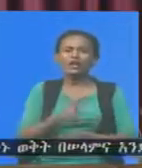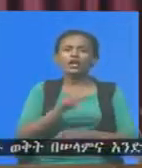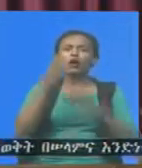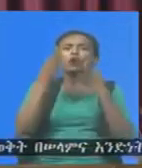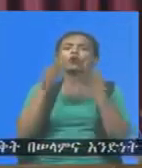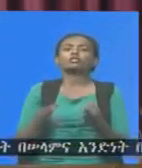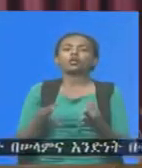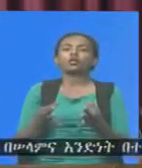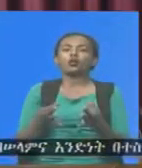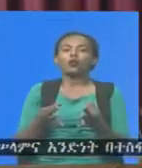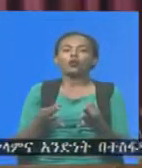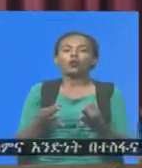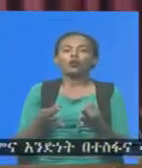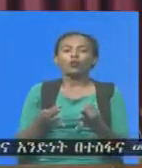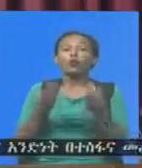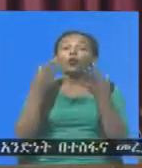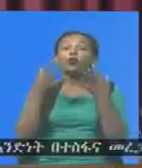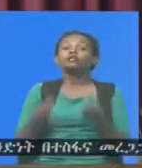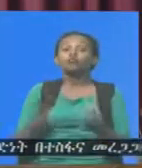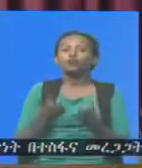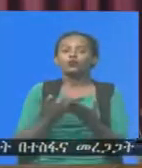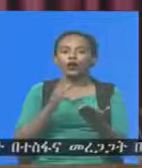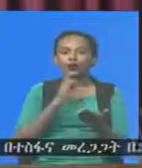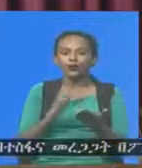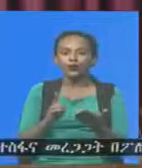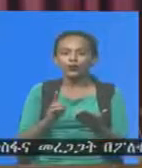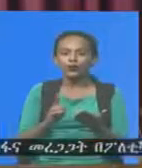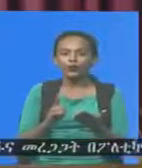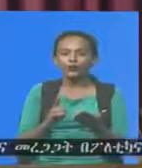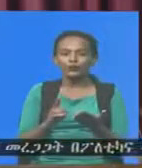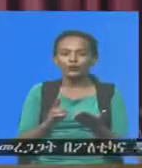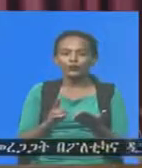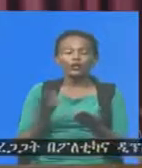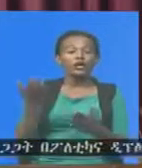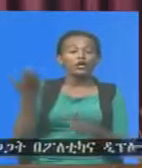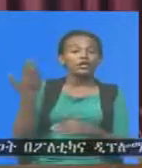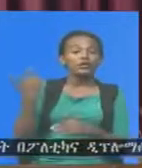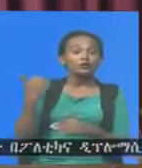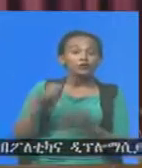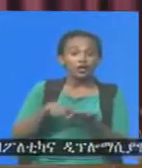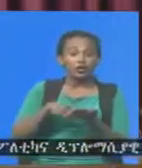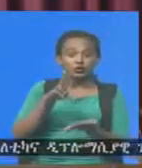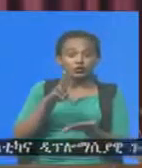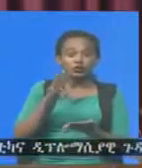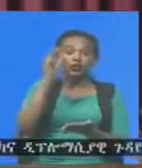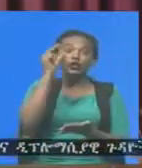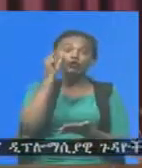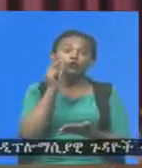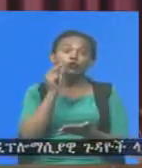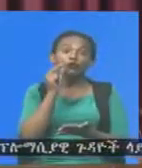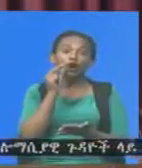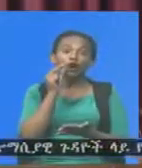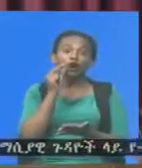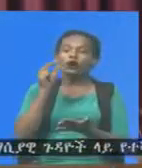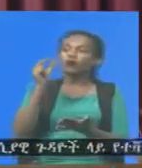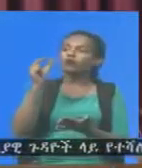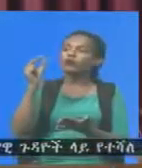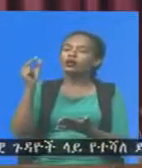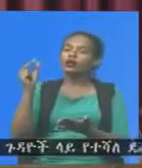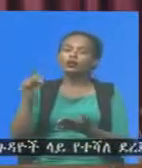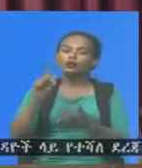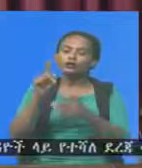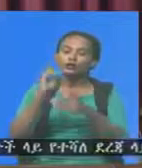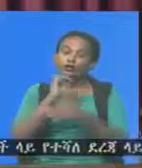ነው ወሳኝ ጉዳይ ነው ቀድም እንዳነሳሁት በቡና አበላሽተናል በማድን አበላሽተናል ያ